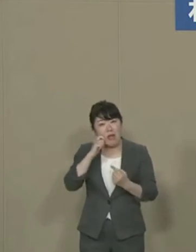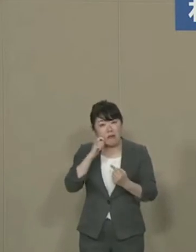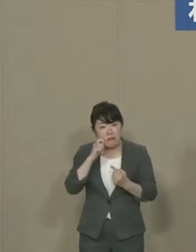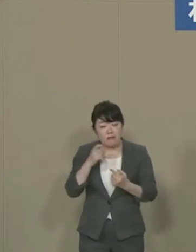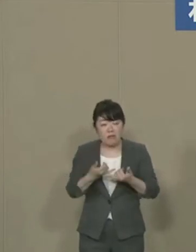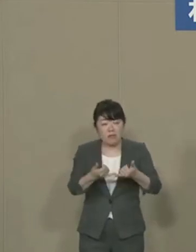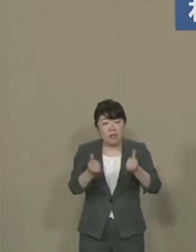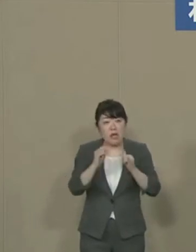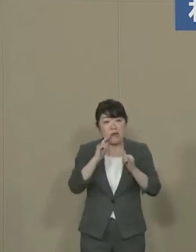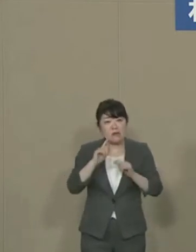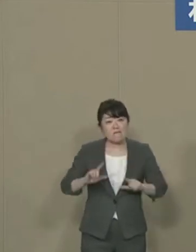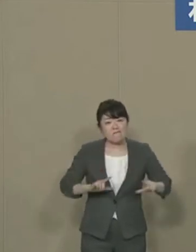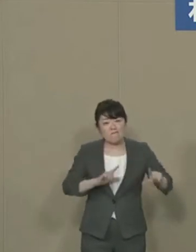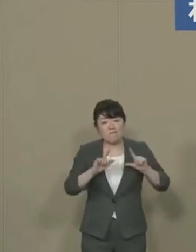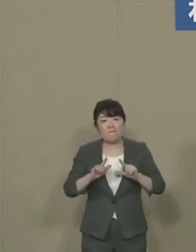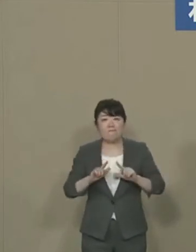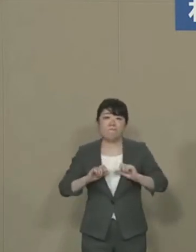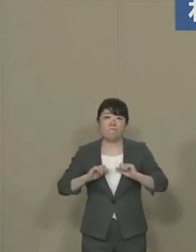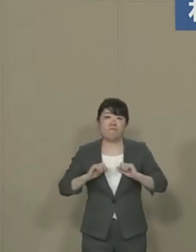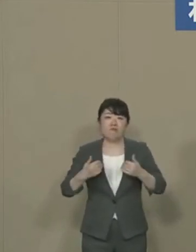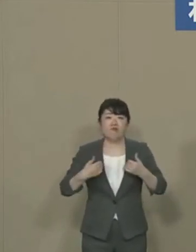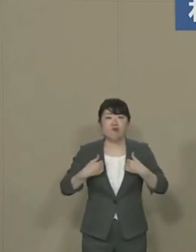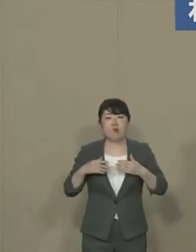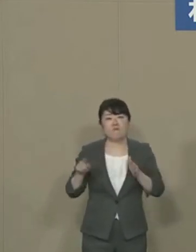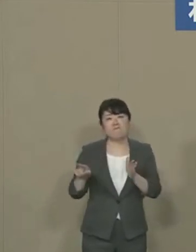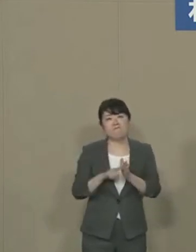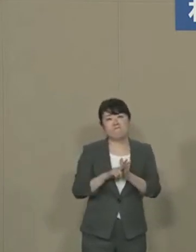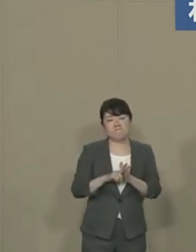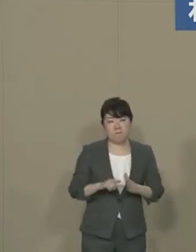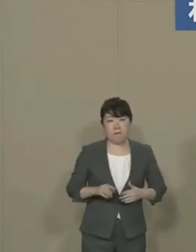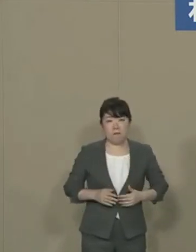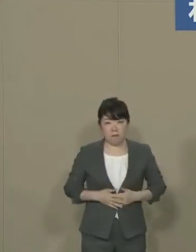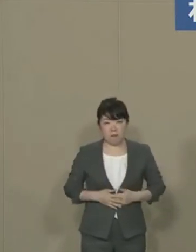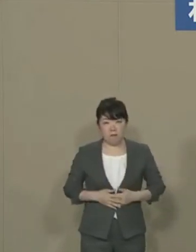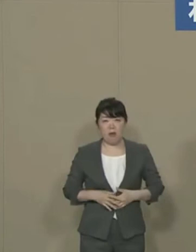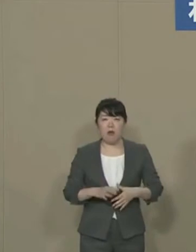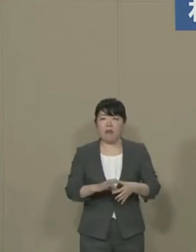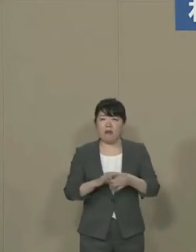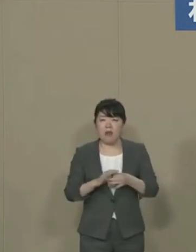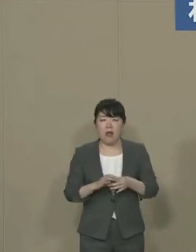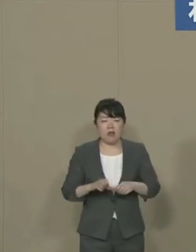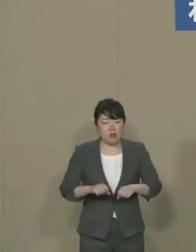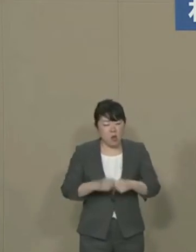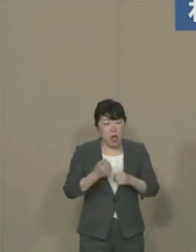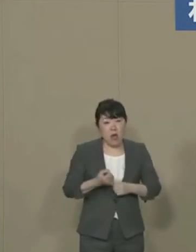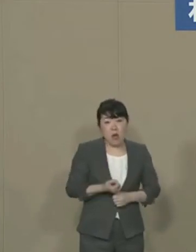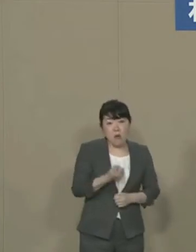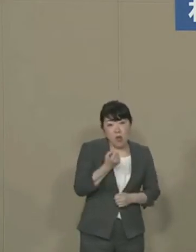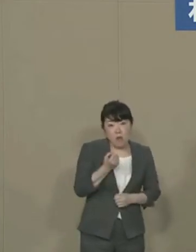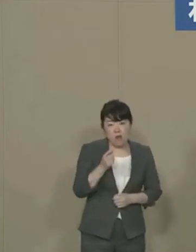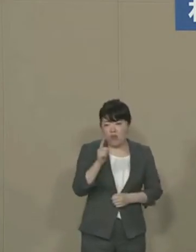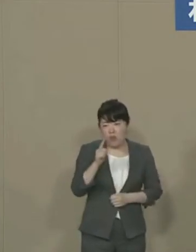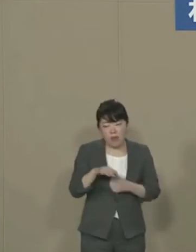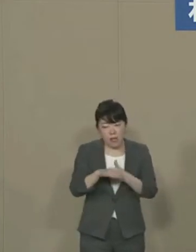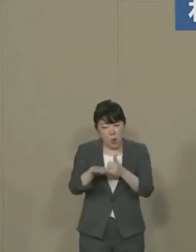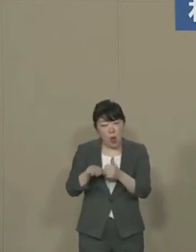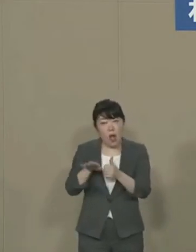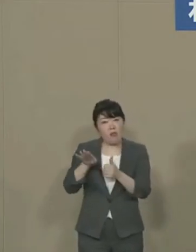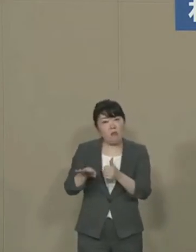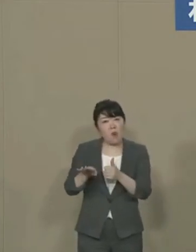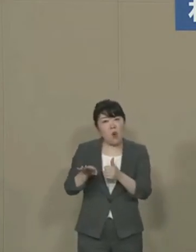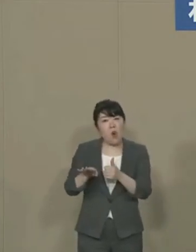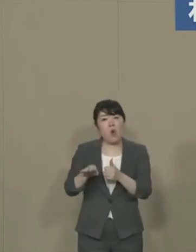がないという厳しい現実を生きてきましただから私はどんな障害があってもどんな境遇でも